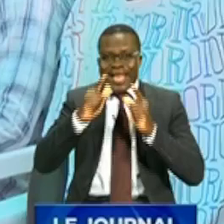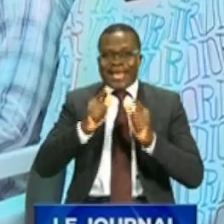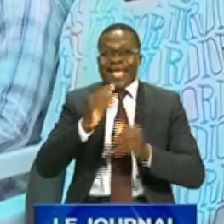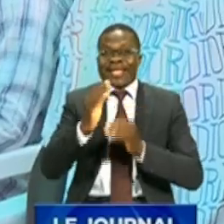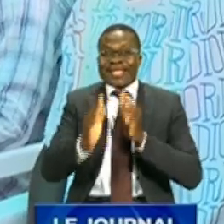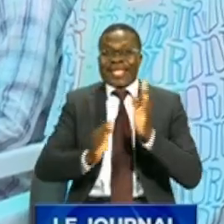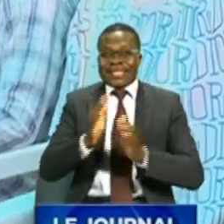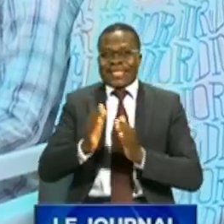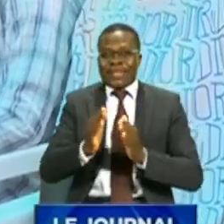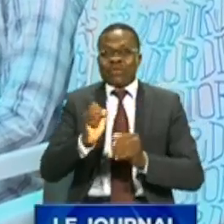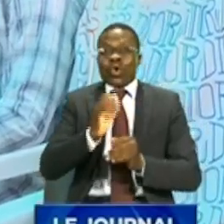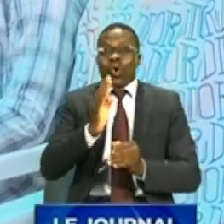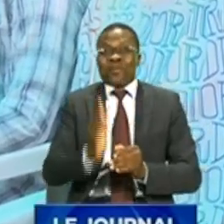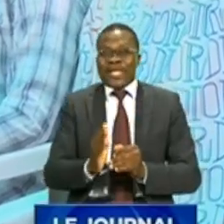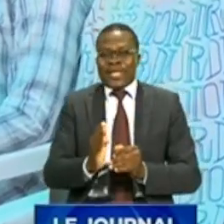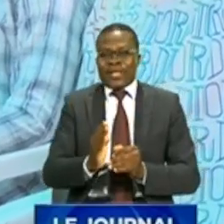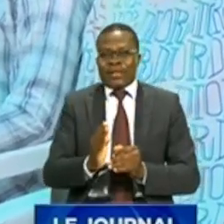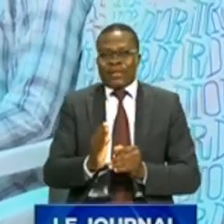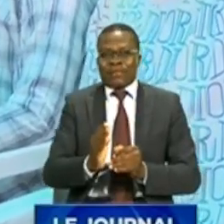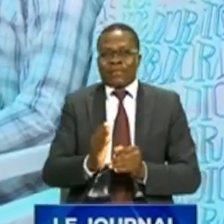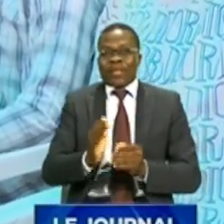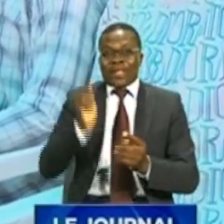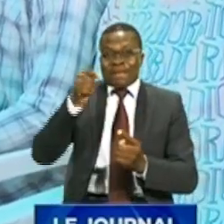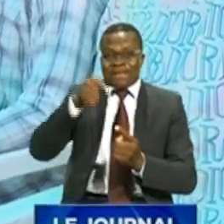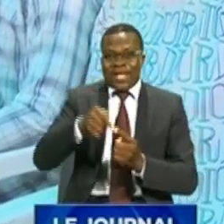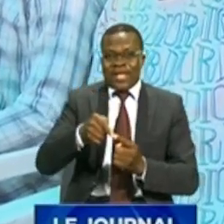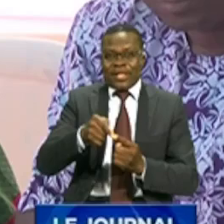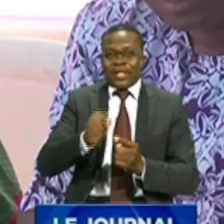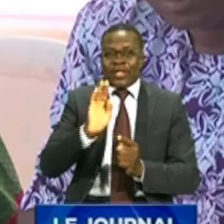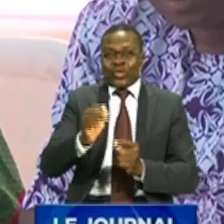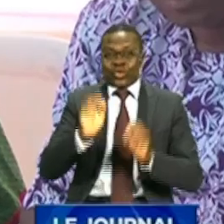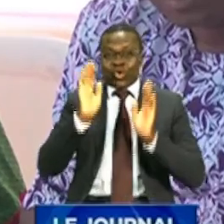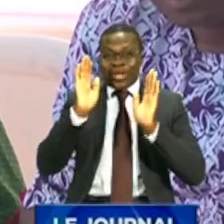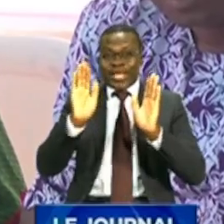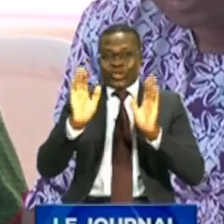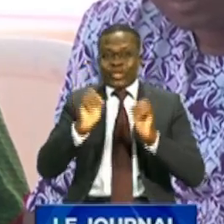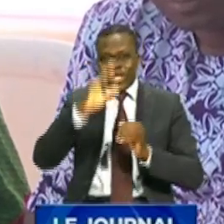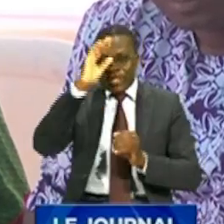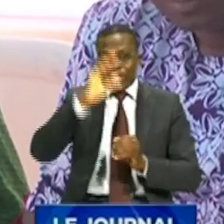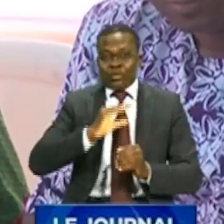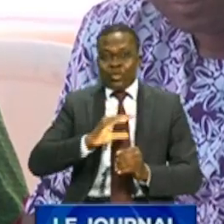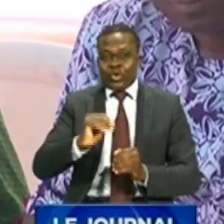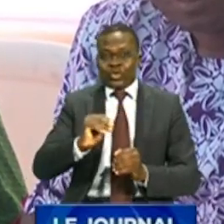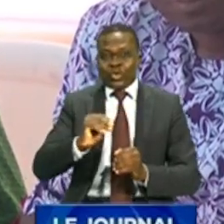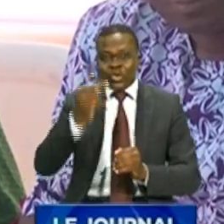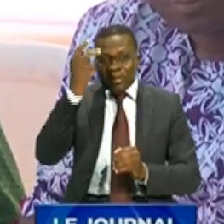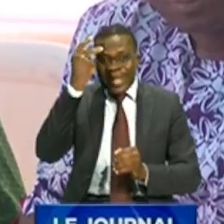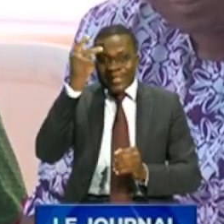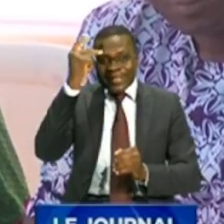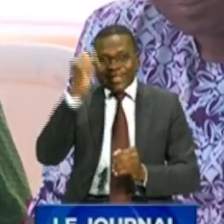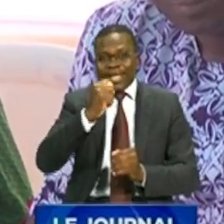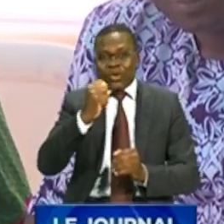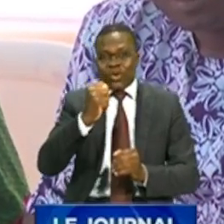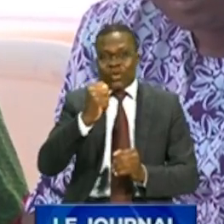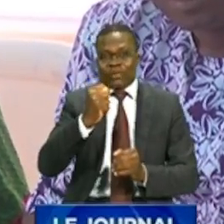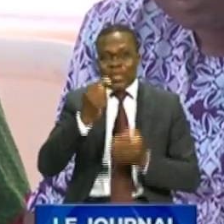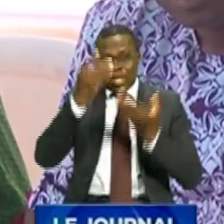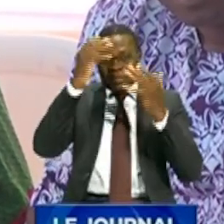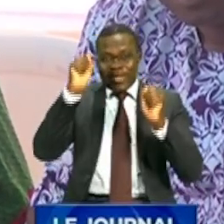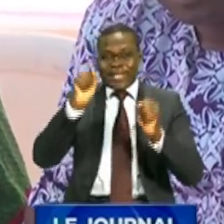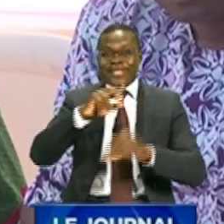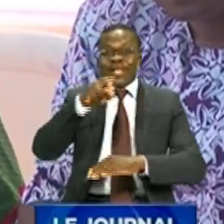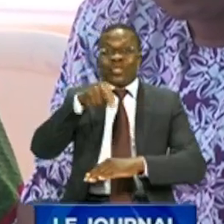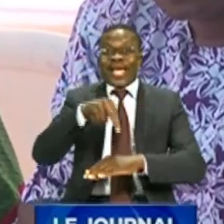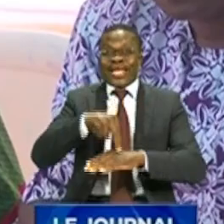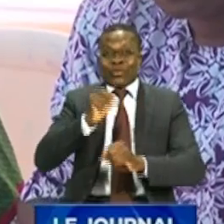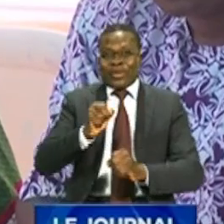des signes au Bénin. À l'endroit de son Excellence, M. Patrice Talon, président de